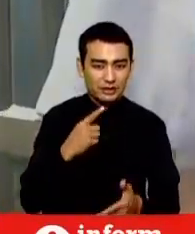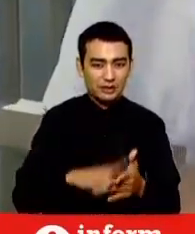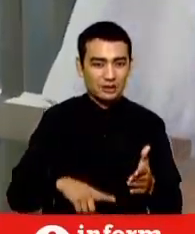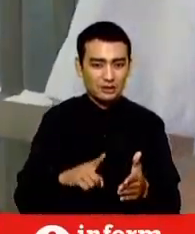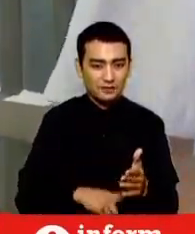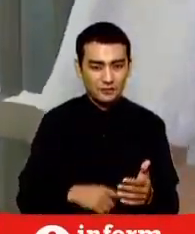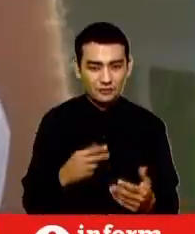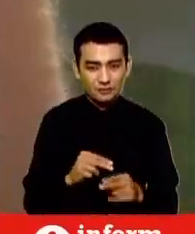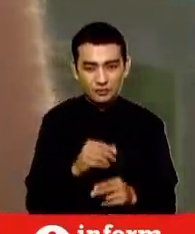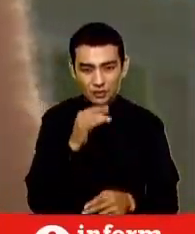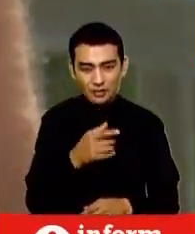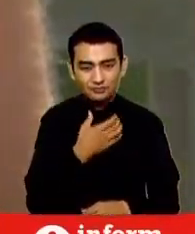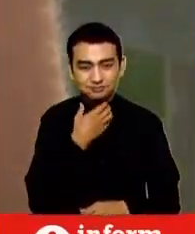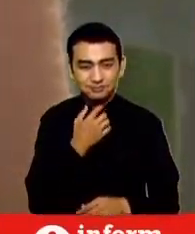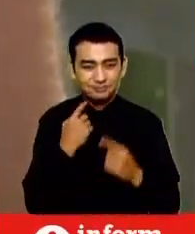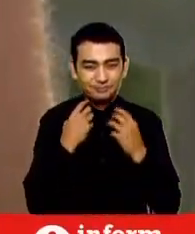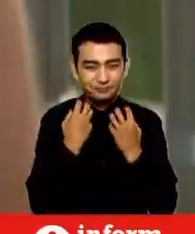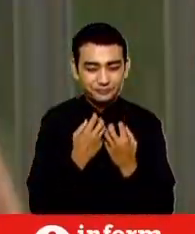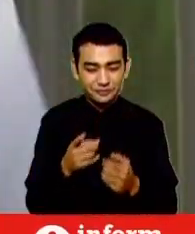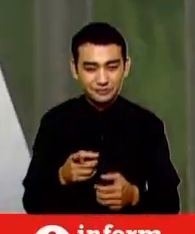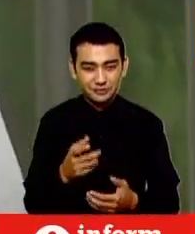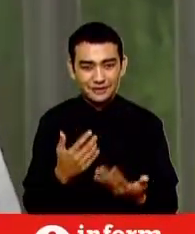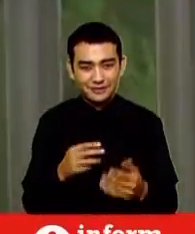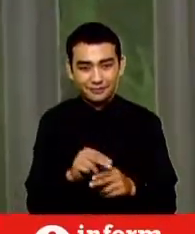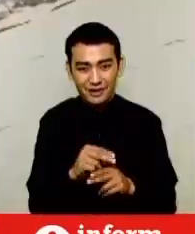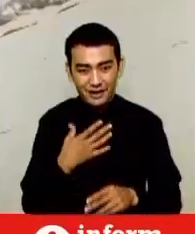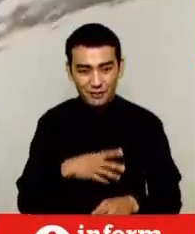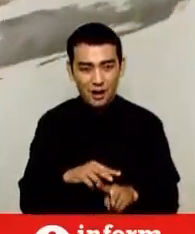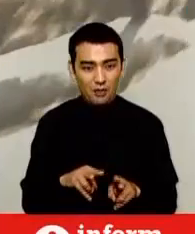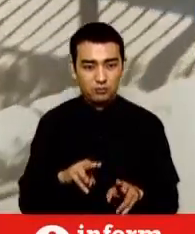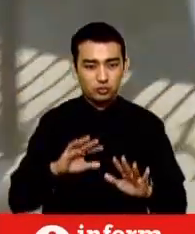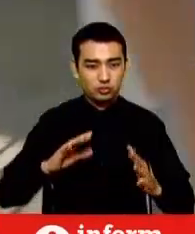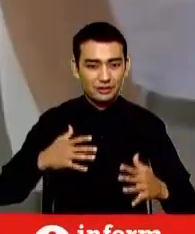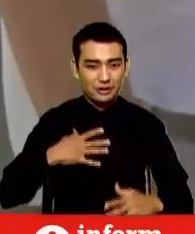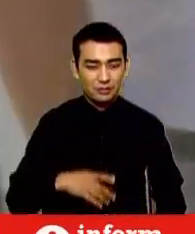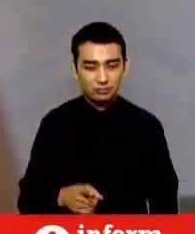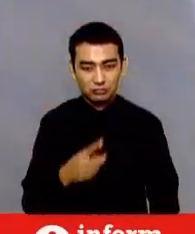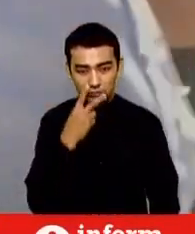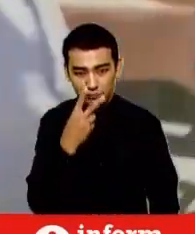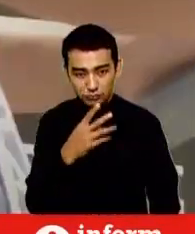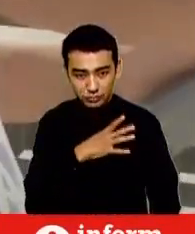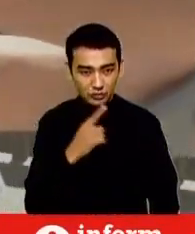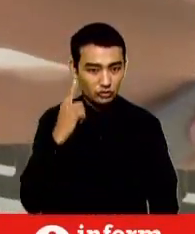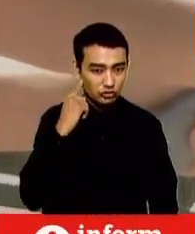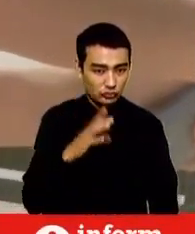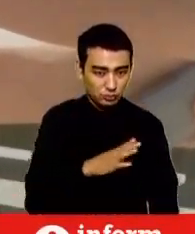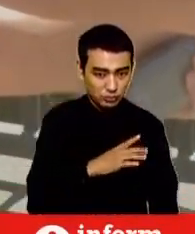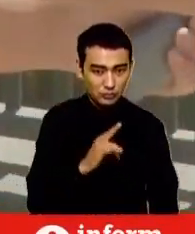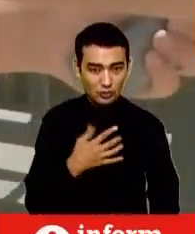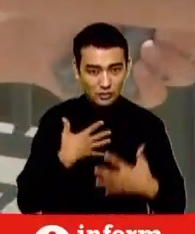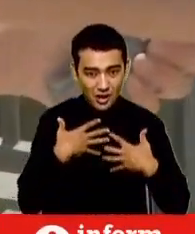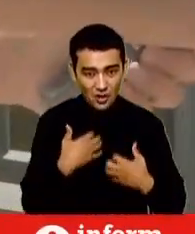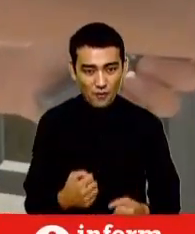сенбейді. Әу бастақ іскен тамағын асқындырмағанда мұндай болмайтын еді дейді. Дені сау, көзі көреді, құлағы еститін бала берген